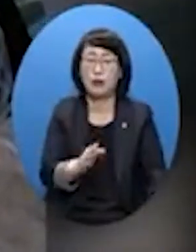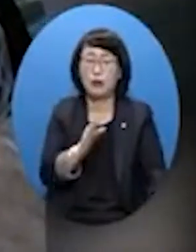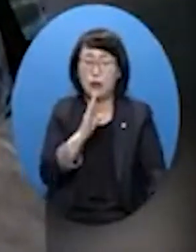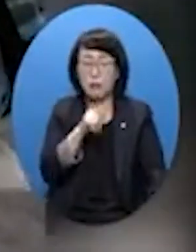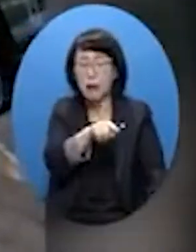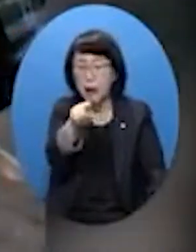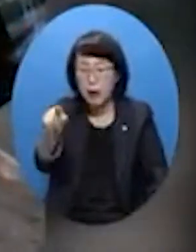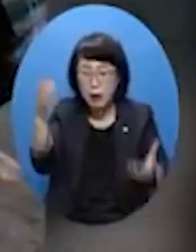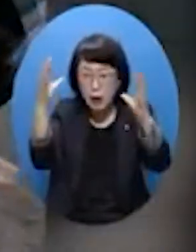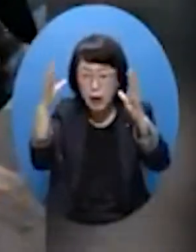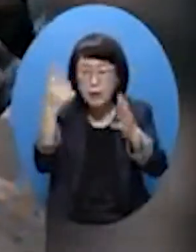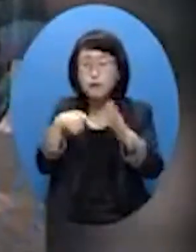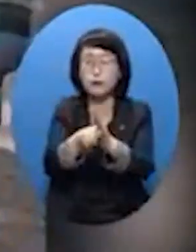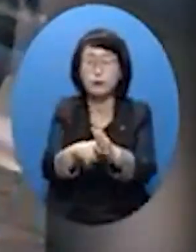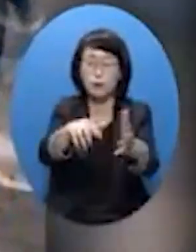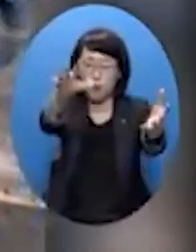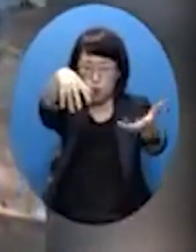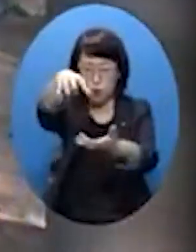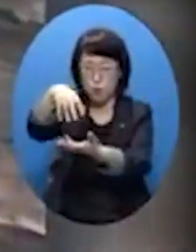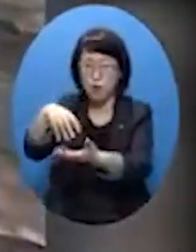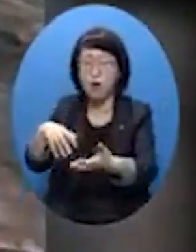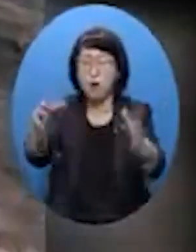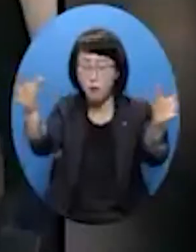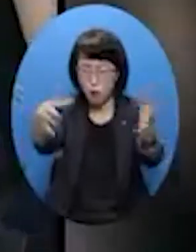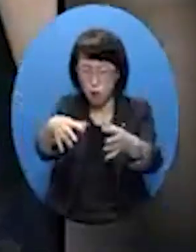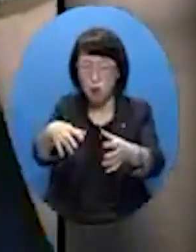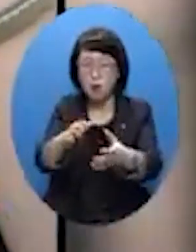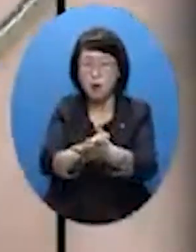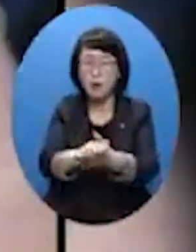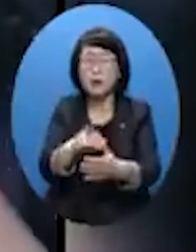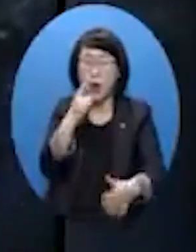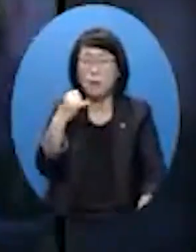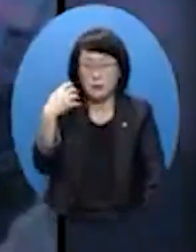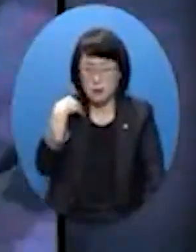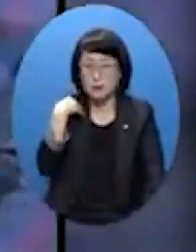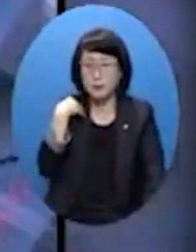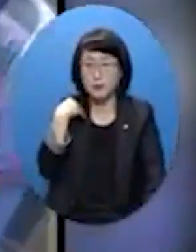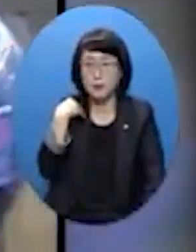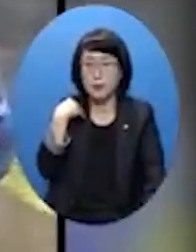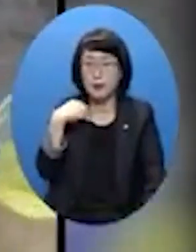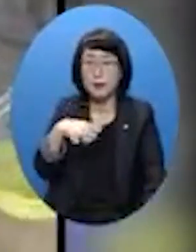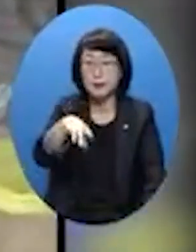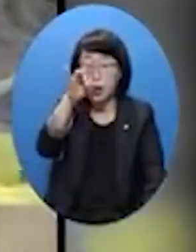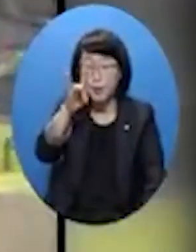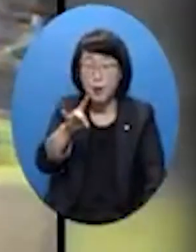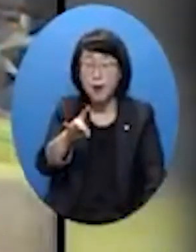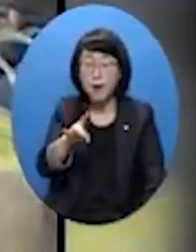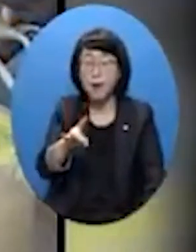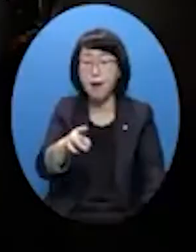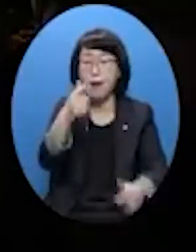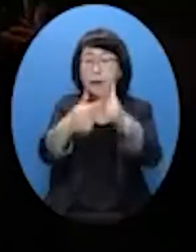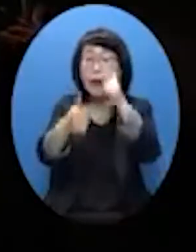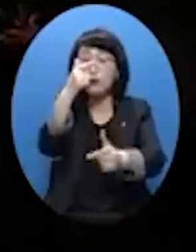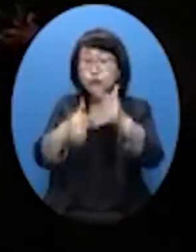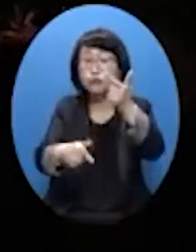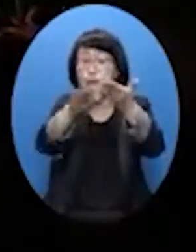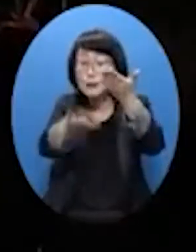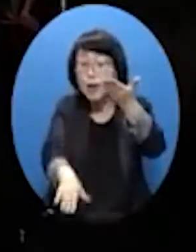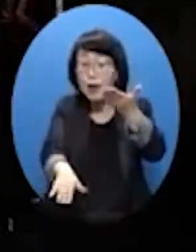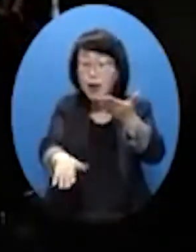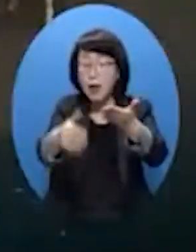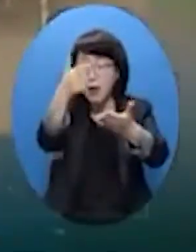아이들을 위해 기꺼이 그들의 엄마가 되기로 결심합니다 처음에는 트럭 1 행동도 신 노드와 마을의 나무 아래서 예배를 드렸는데